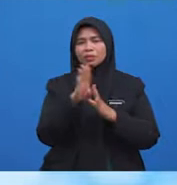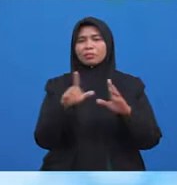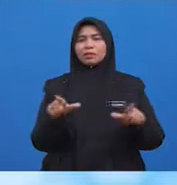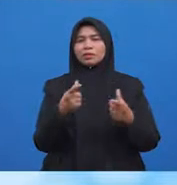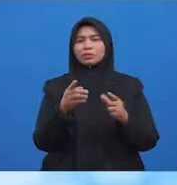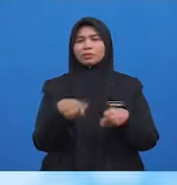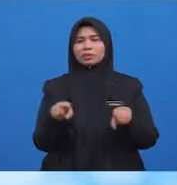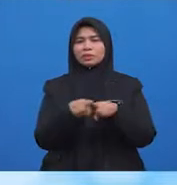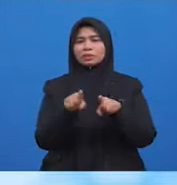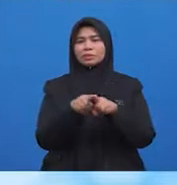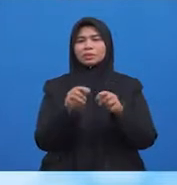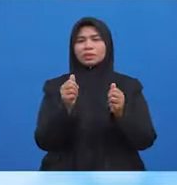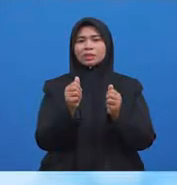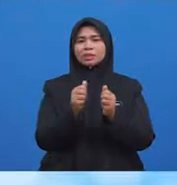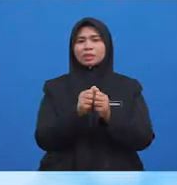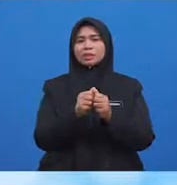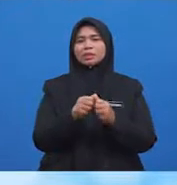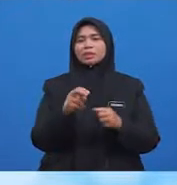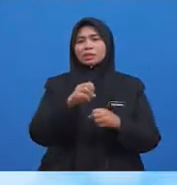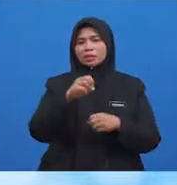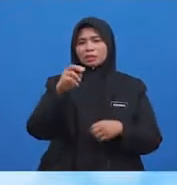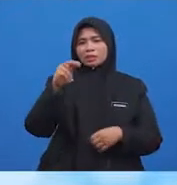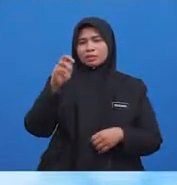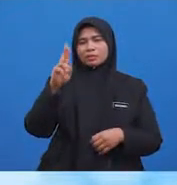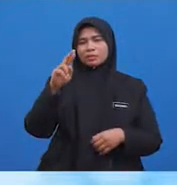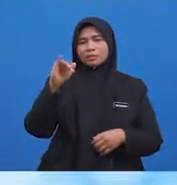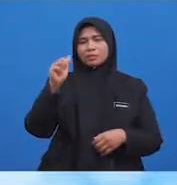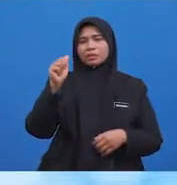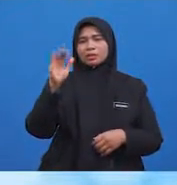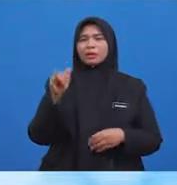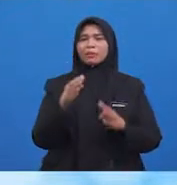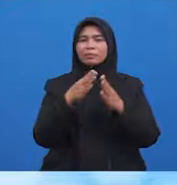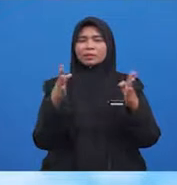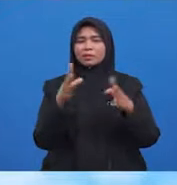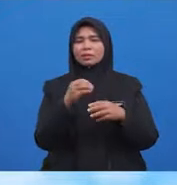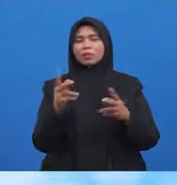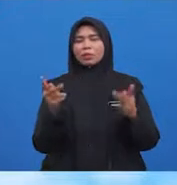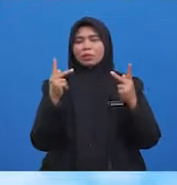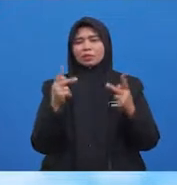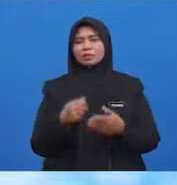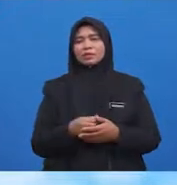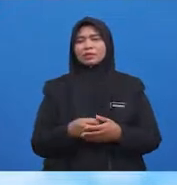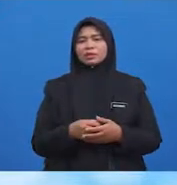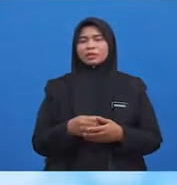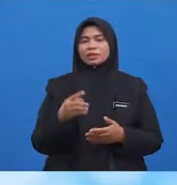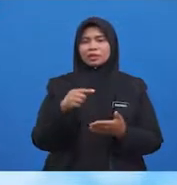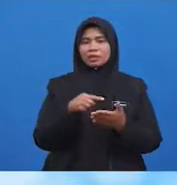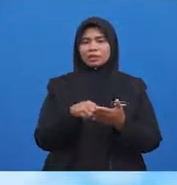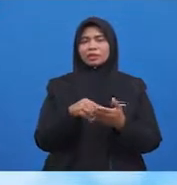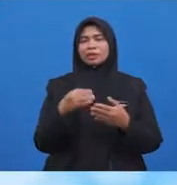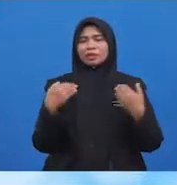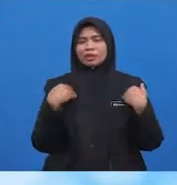bersama dengan Nyalakan surya yang besar dan kuat letusan ini